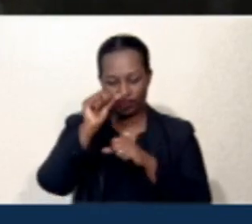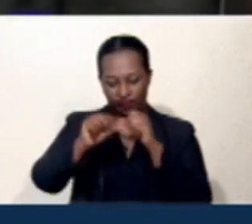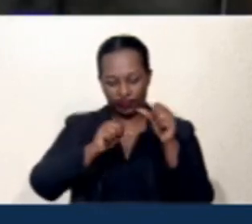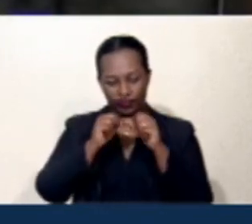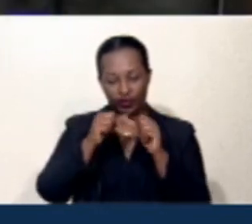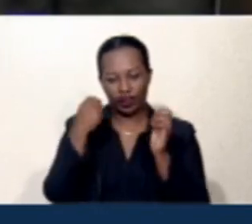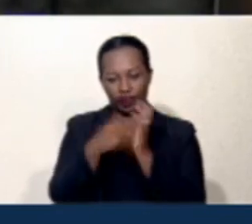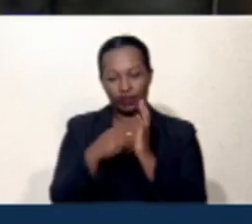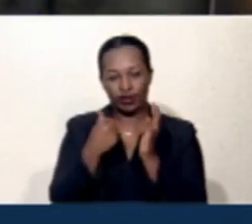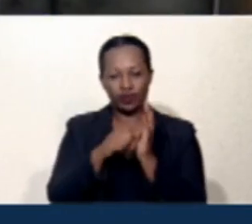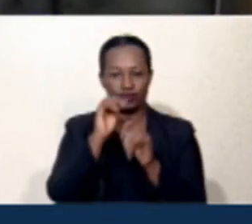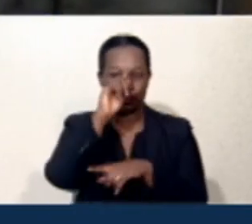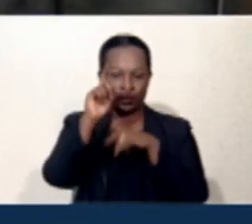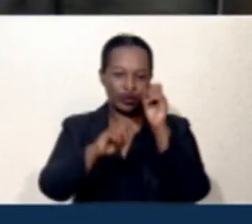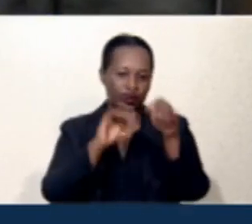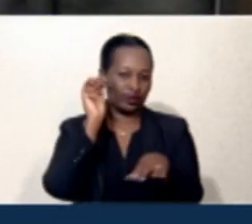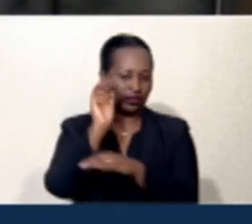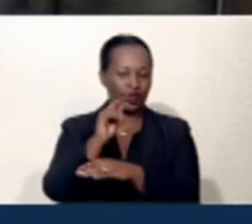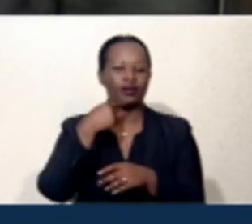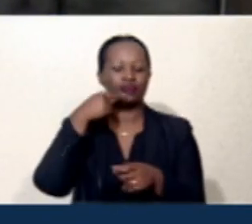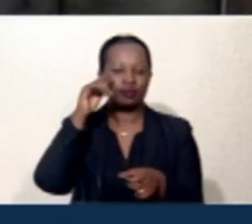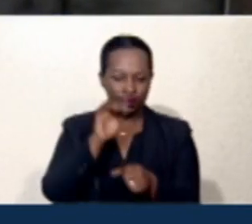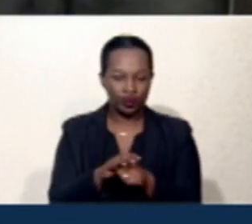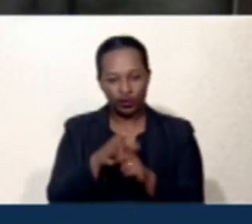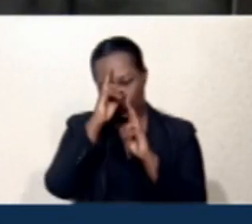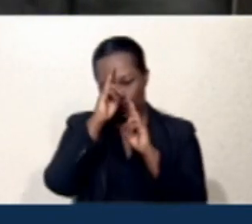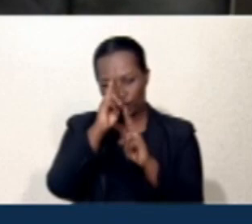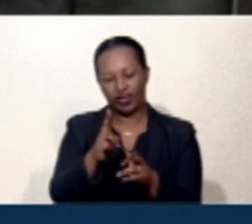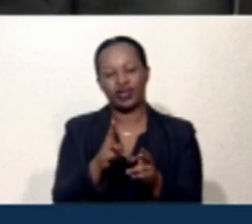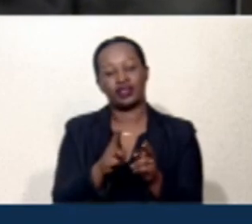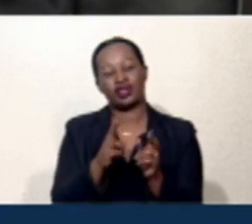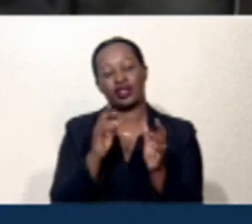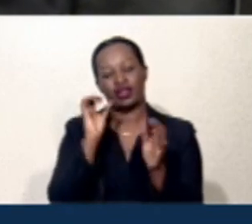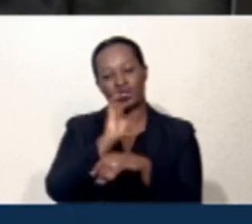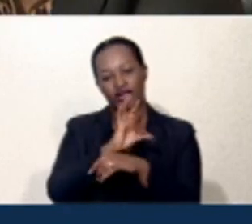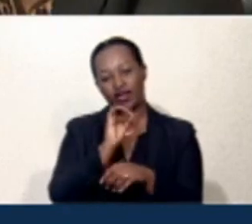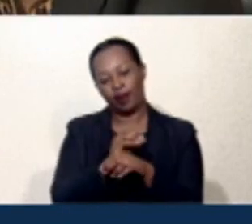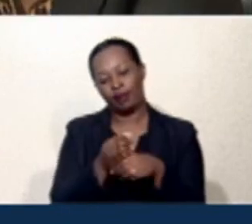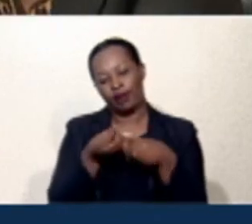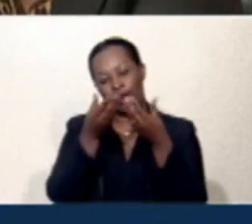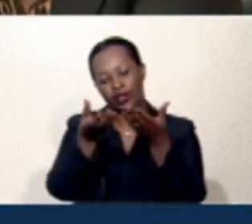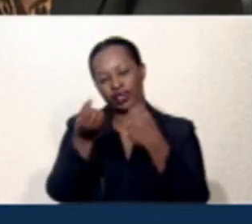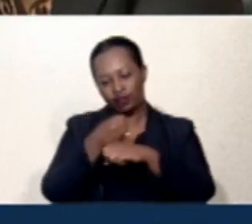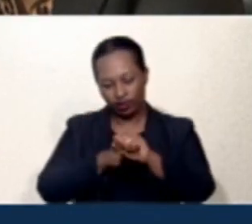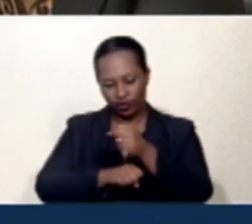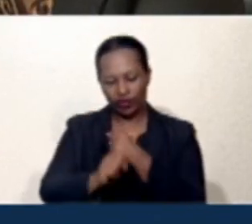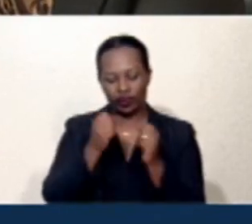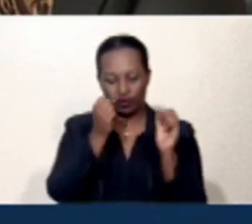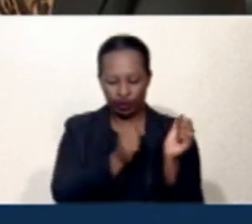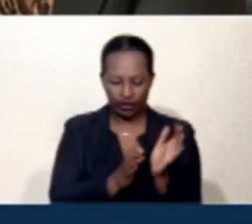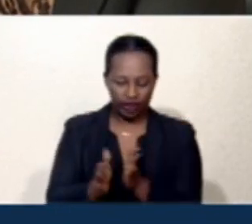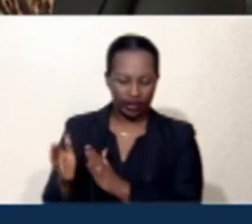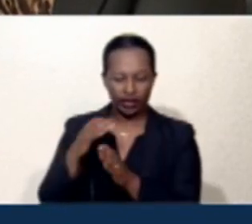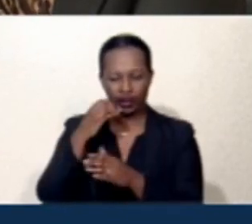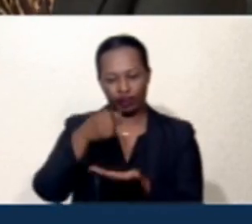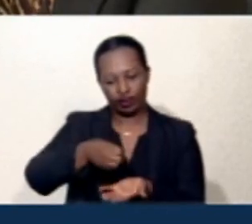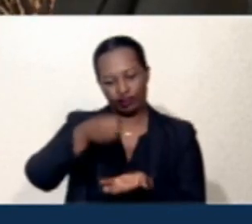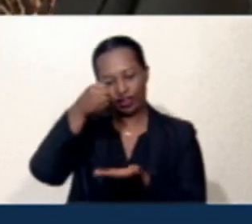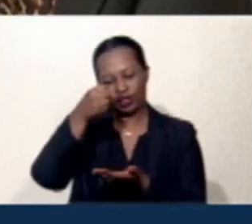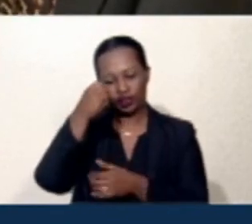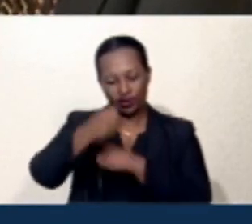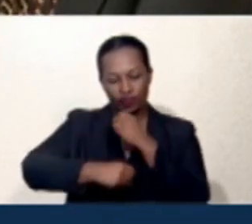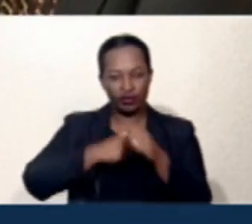amategeko bamubajije, abasezeranya kuzubahiriza inama batanze mu bikorwa uru rwego ruteganya mu mwaka w'ingengo y'imari